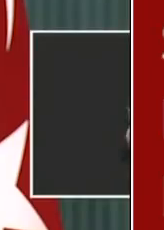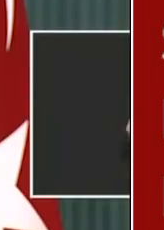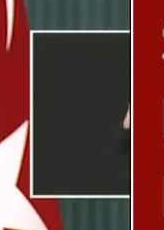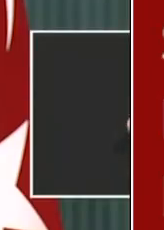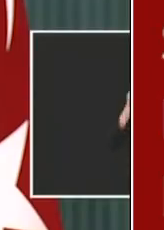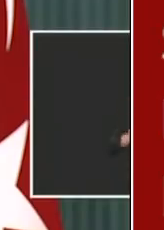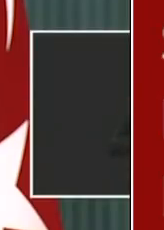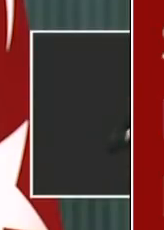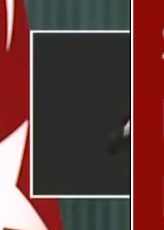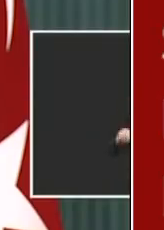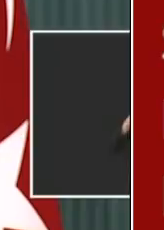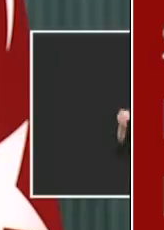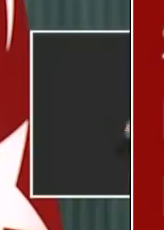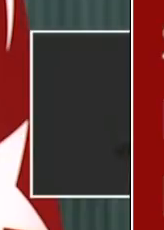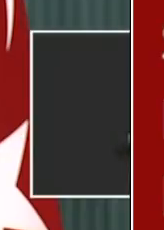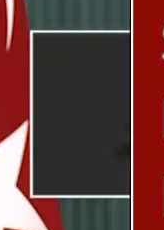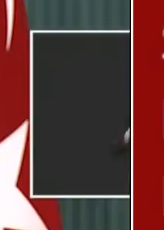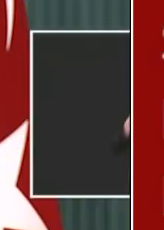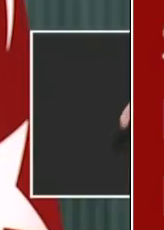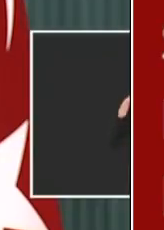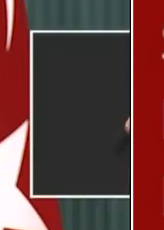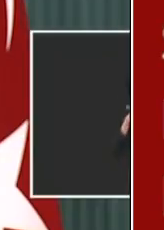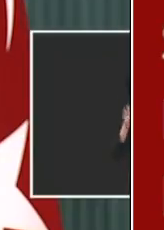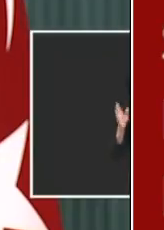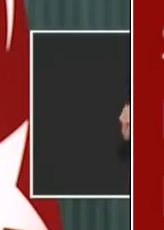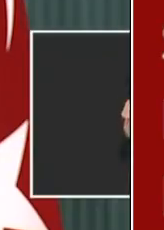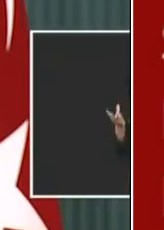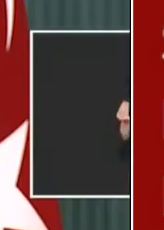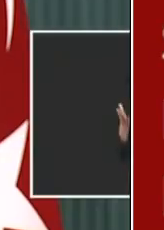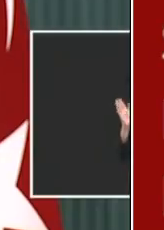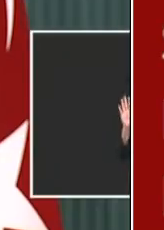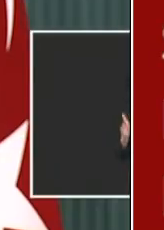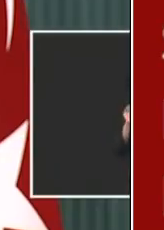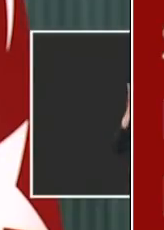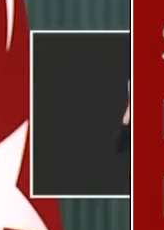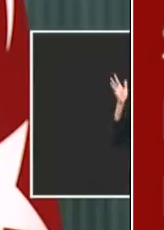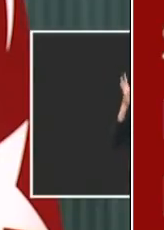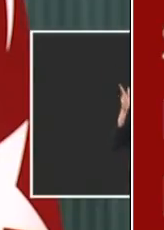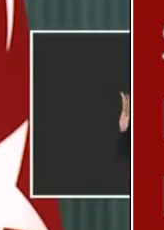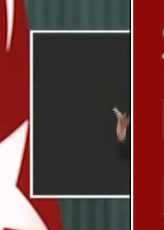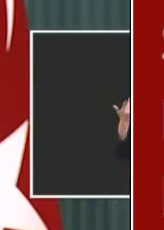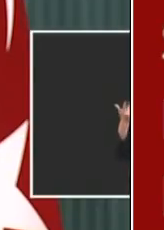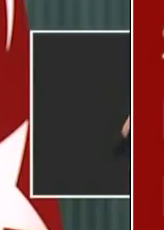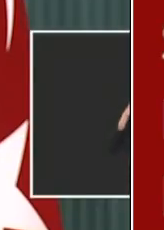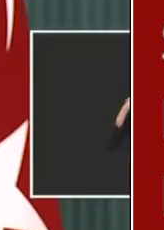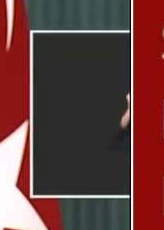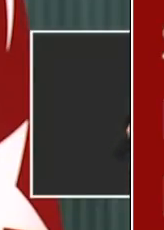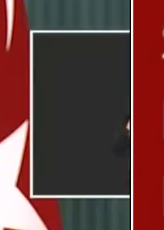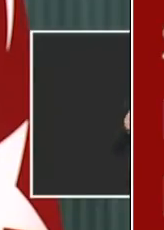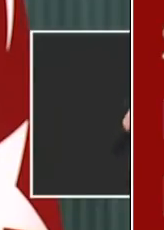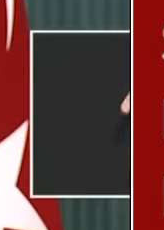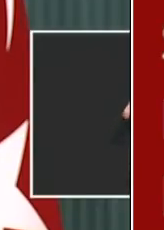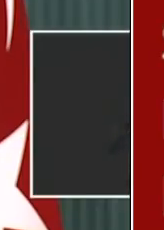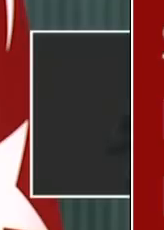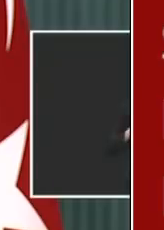geçirecek yatırımlarda istihdamda üretimde ihracat tahta cari fazla görüyoruz